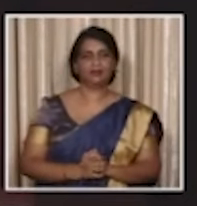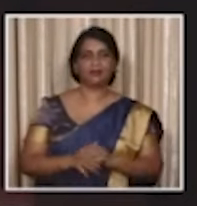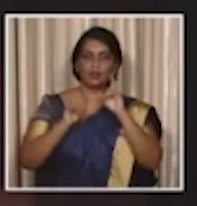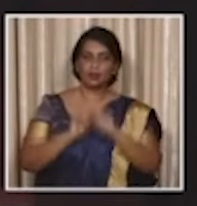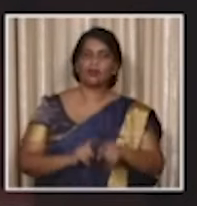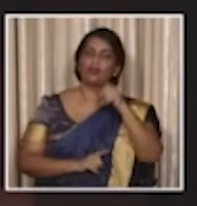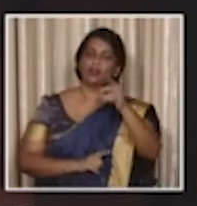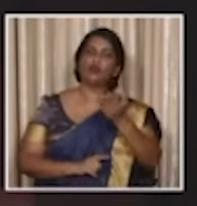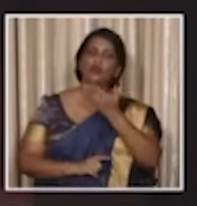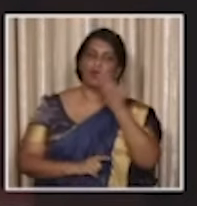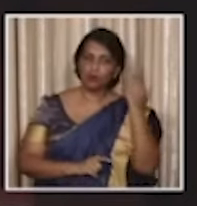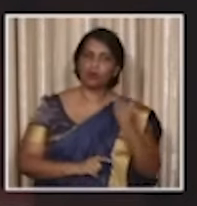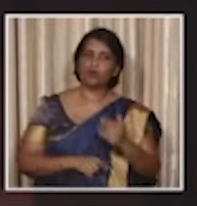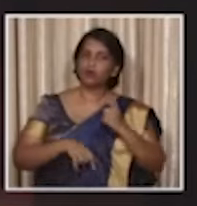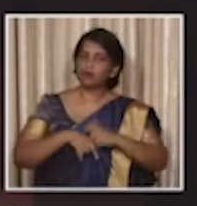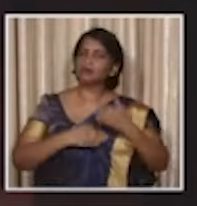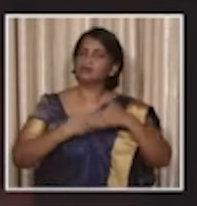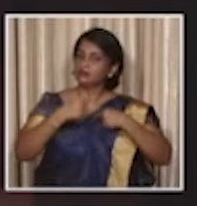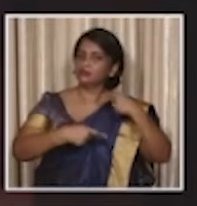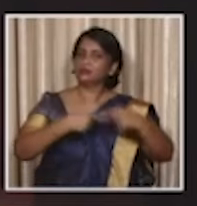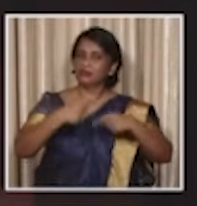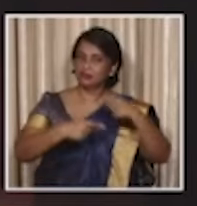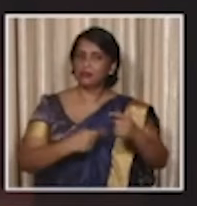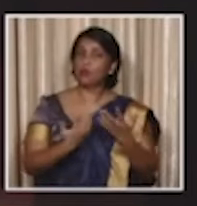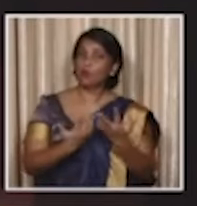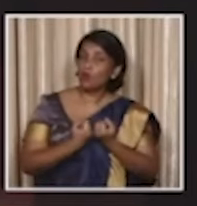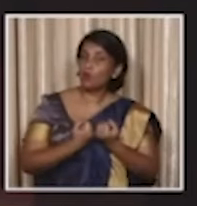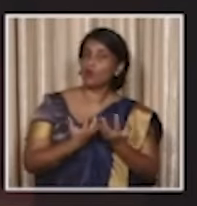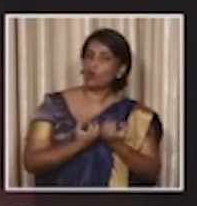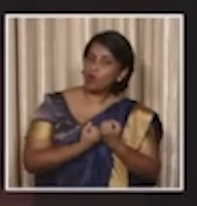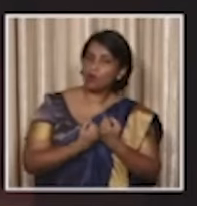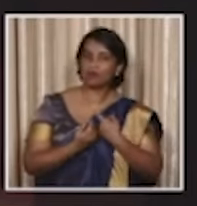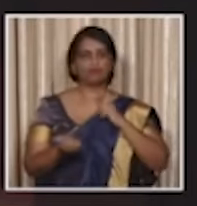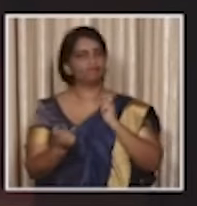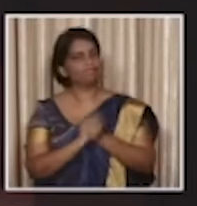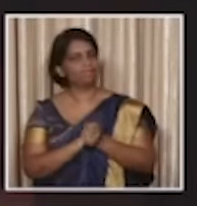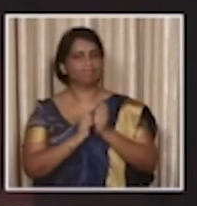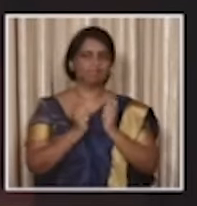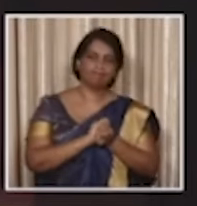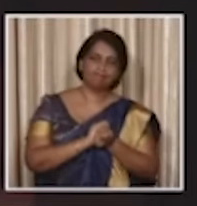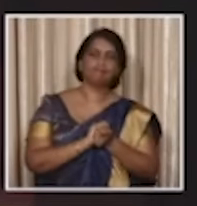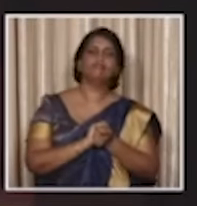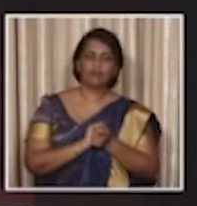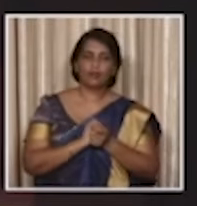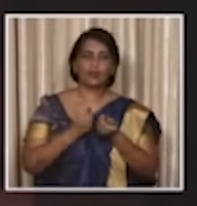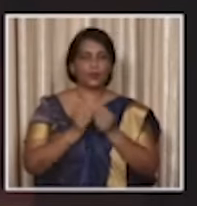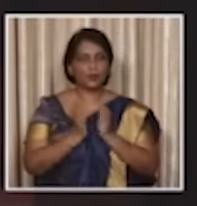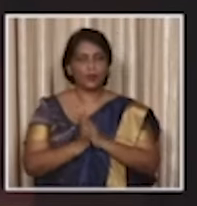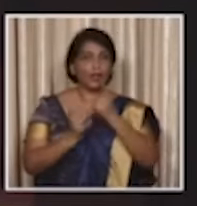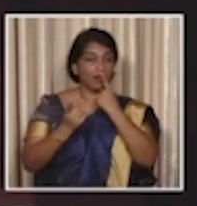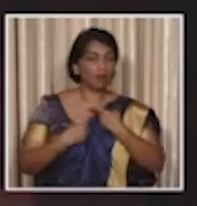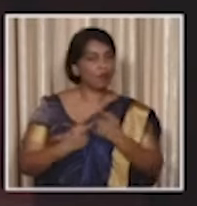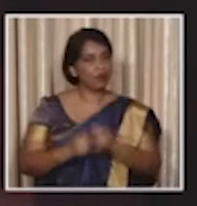ඒගොල්ලන්ට පුළුවන් කාලෙන් කාලෙට ඕන ඕන විදිහට, ඕන ඕන තාලෙට, ඕන ඕන පදයට